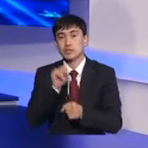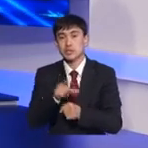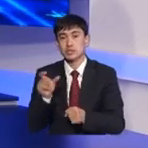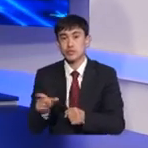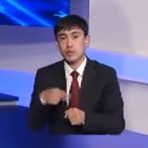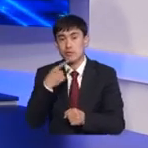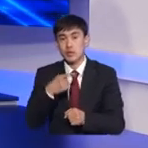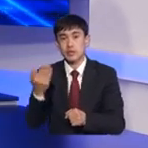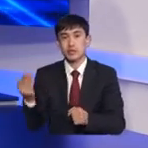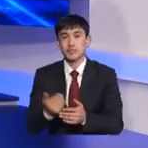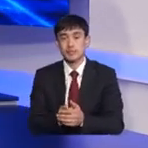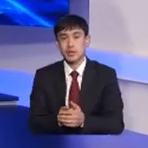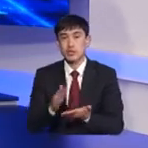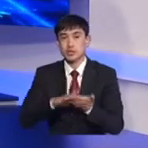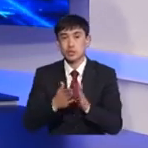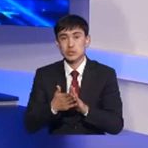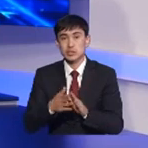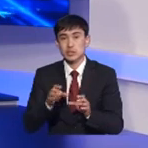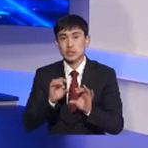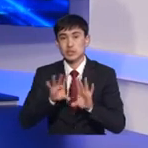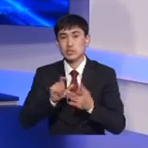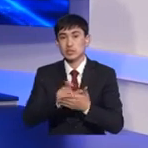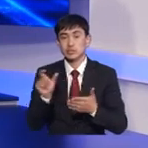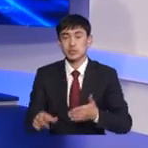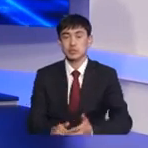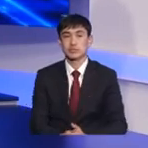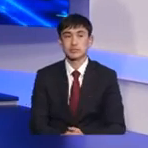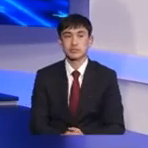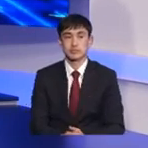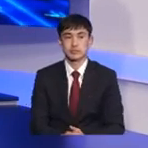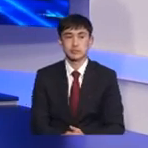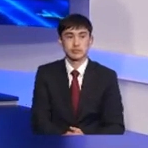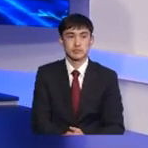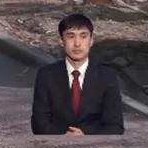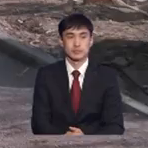заказчика, уверяют они. В ситуации разбирался наш корреспондент.